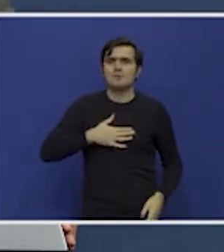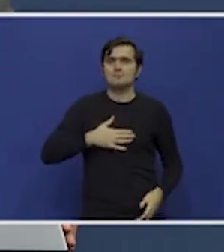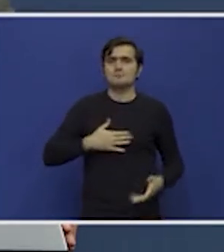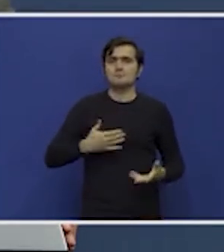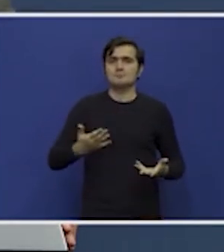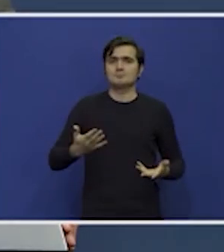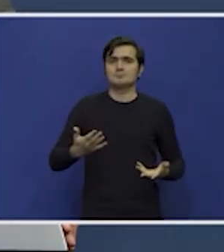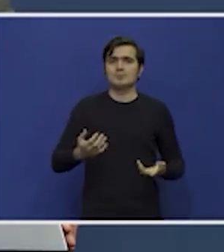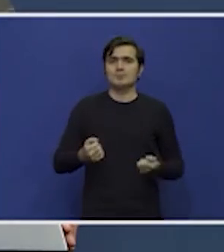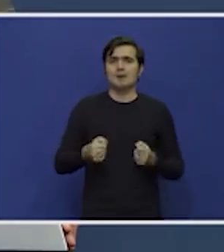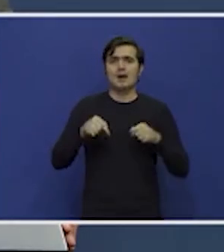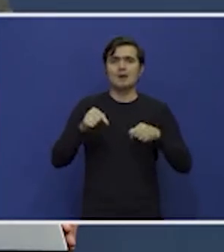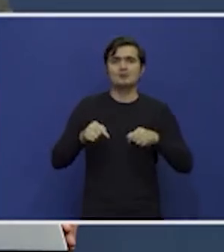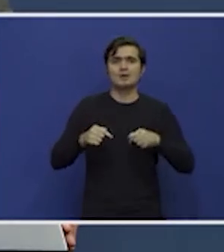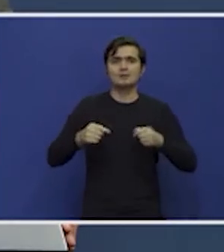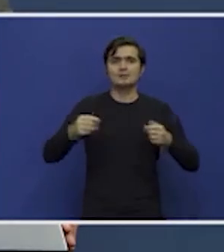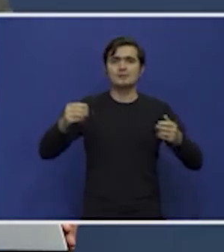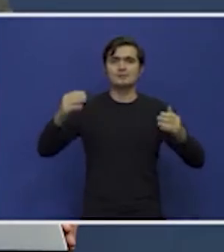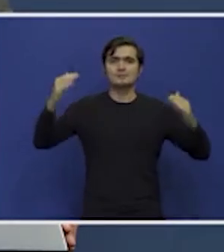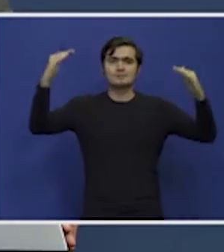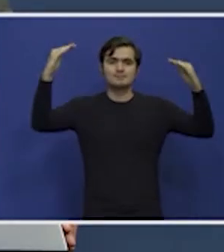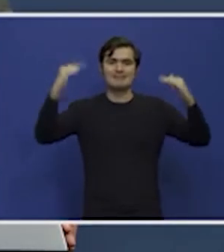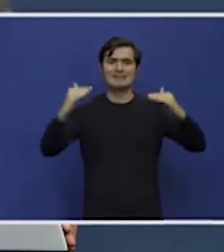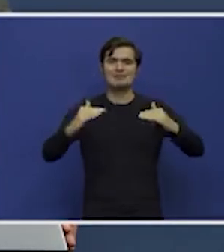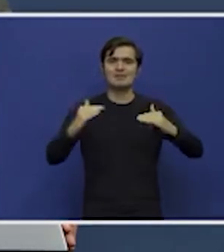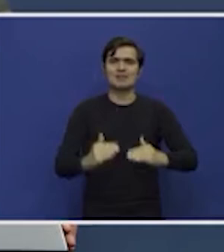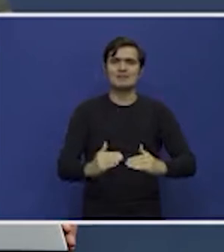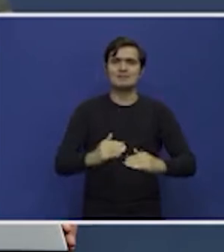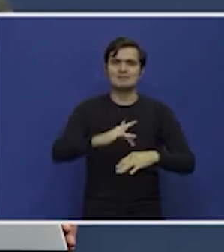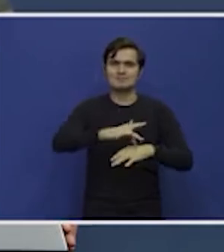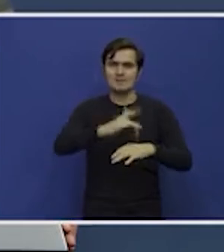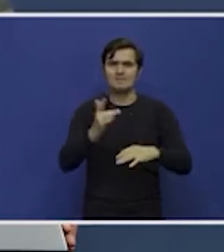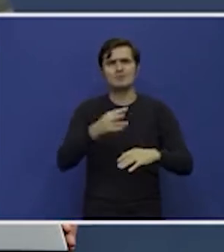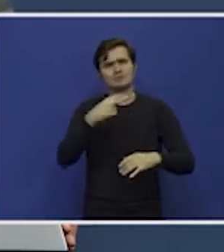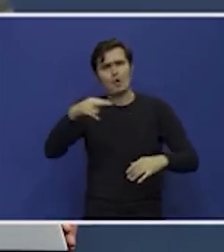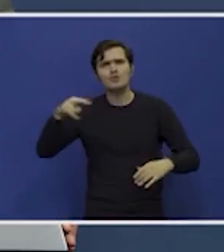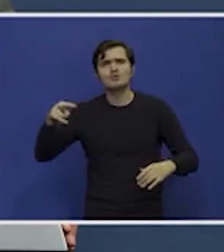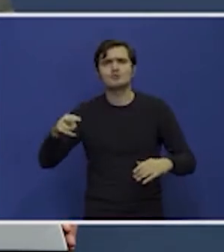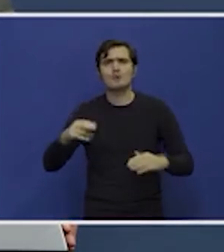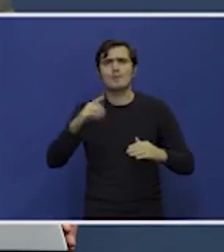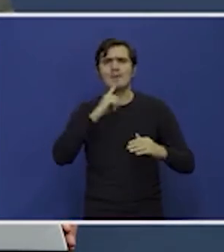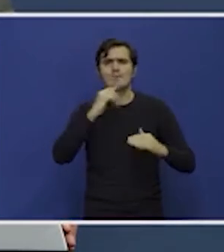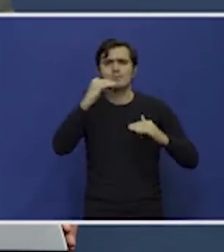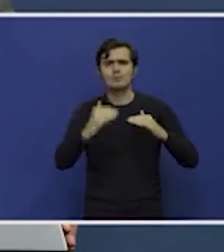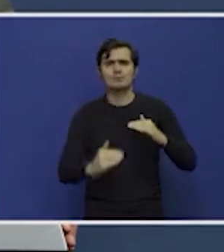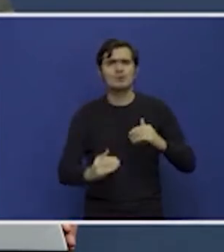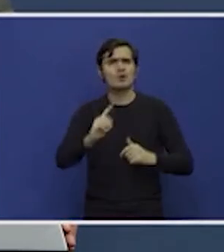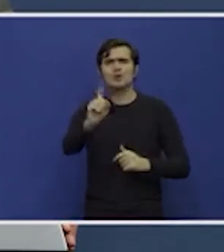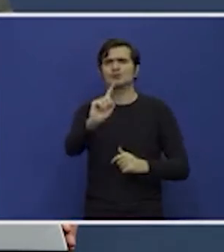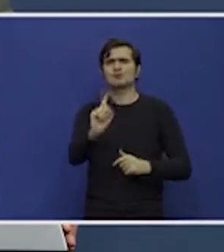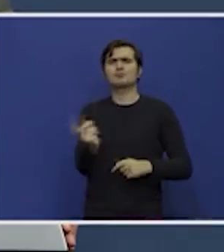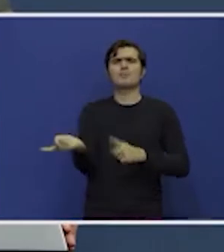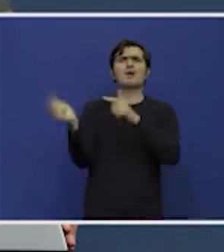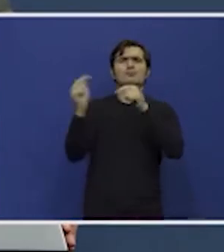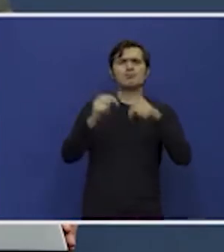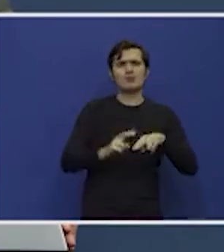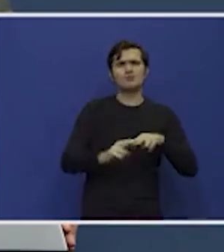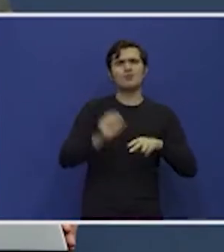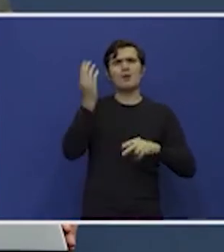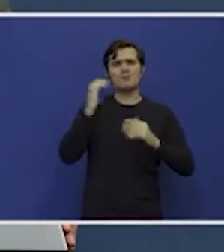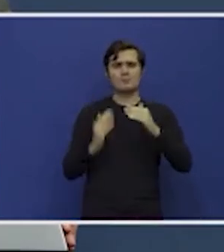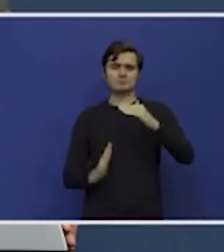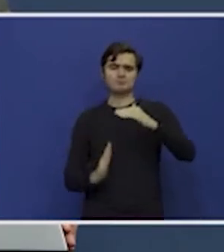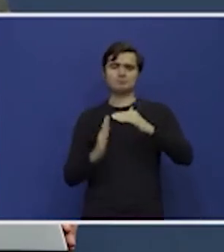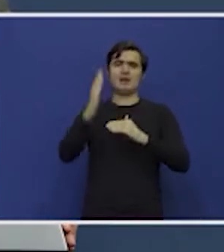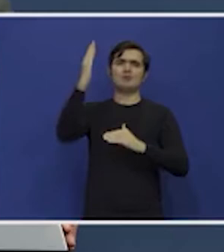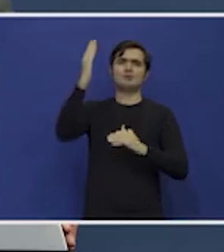lucru. Acest trend descendent să continue cât mai mult timp și să nu ne întoarcem la creșterea numărului